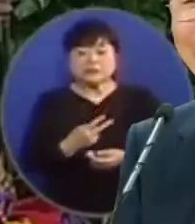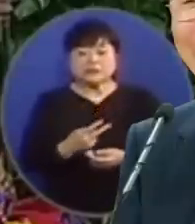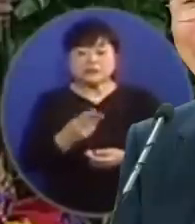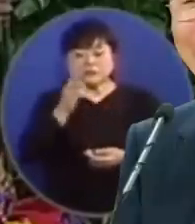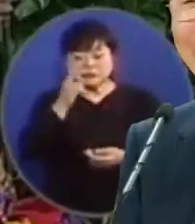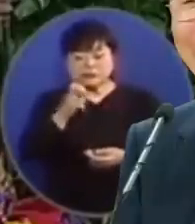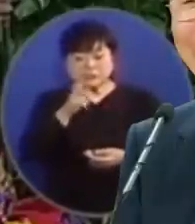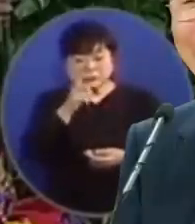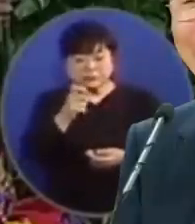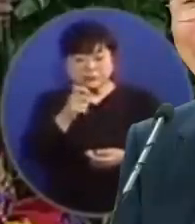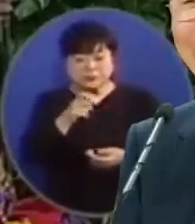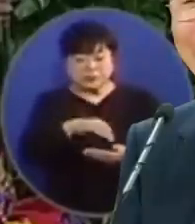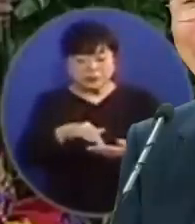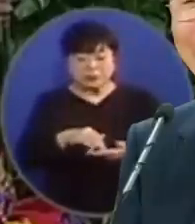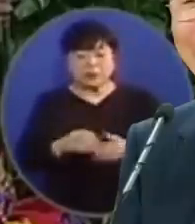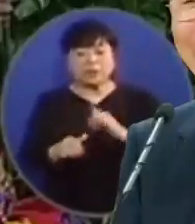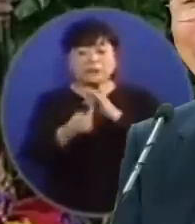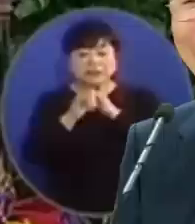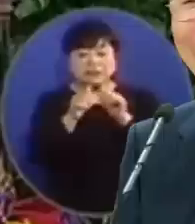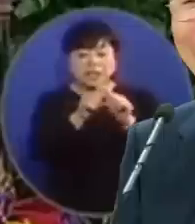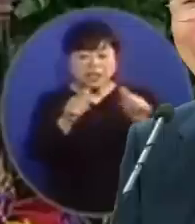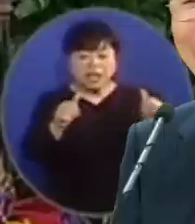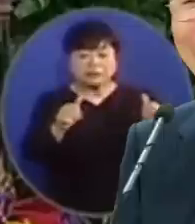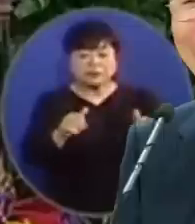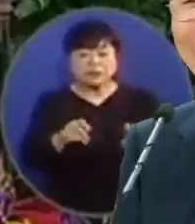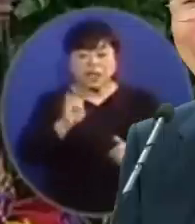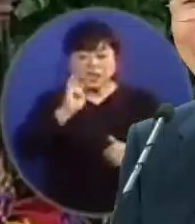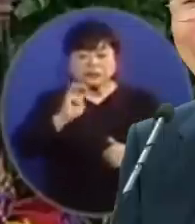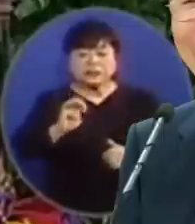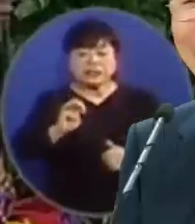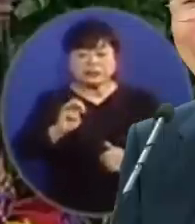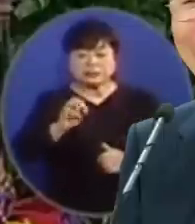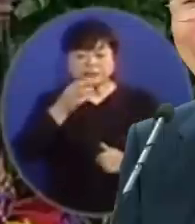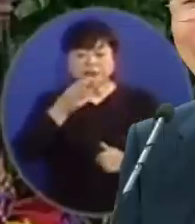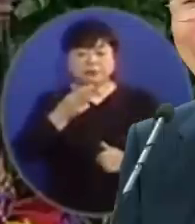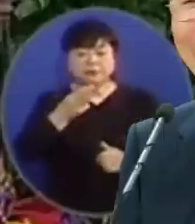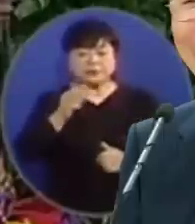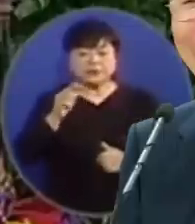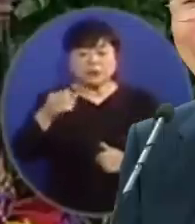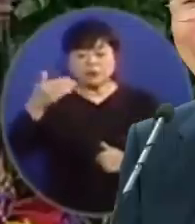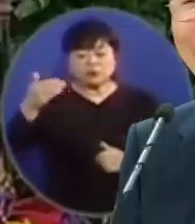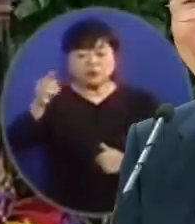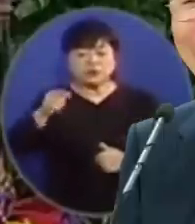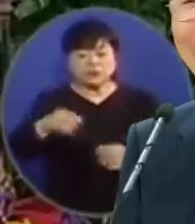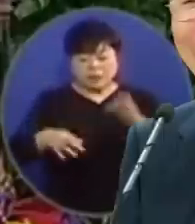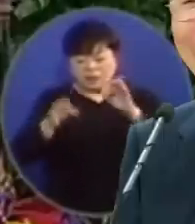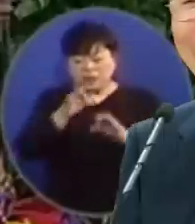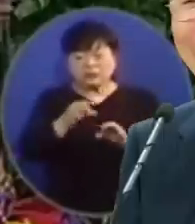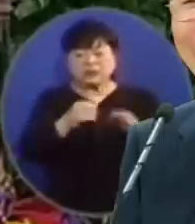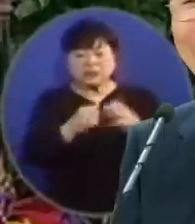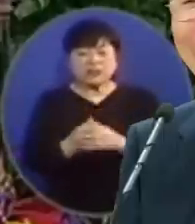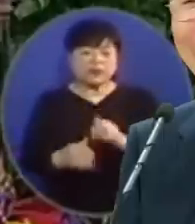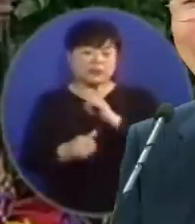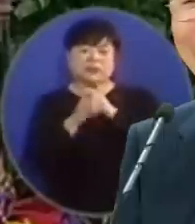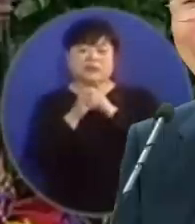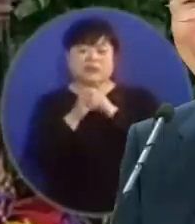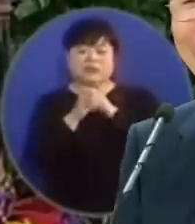결과를 보면 자살한 남성의 44.9%가 경제적인 어려움 때문에 자살한